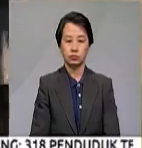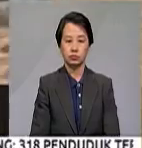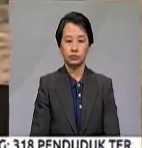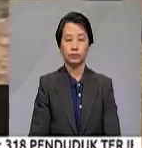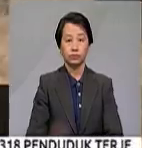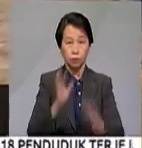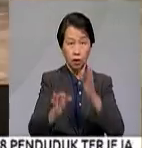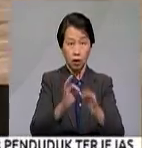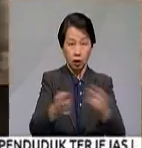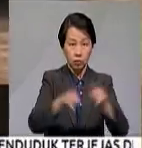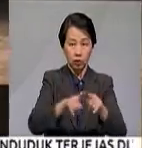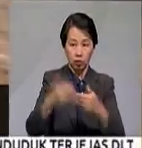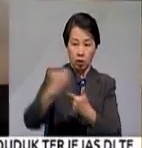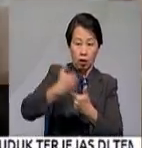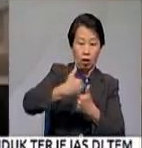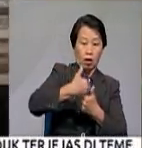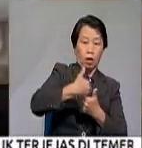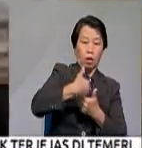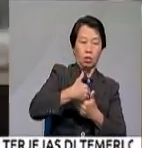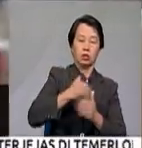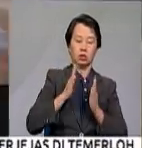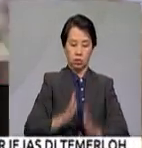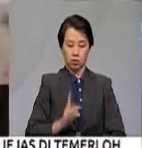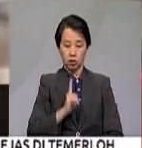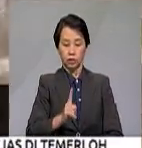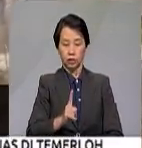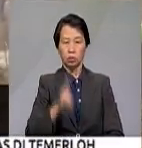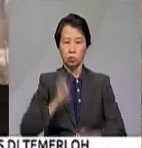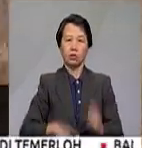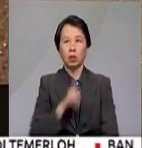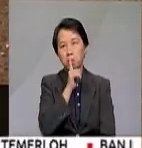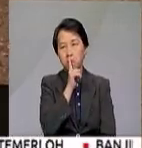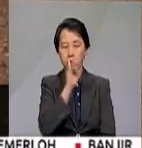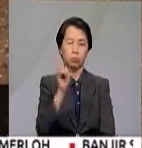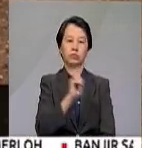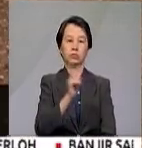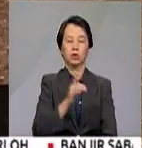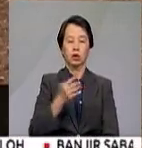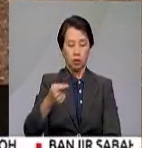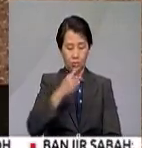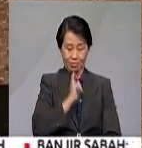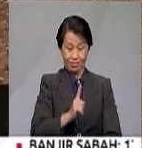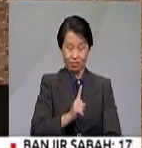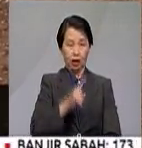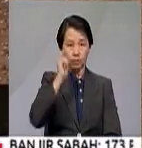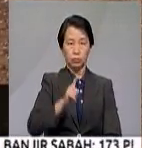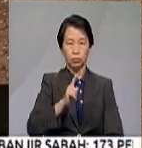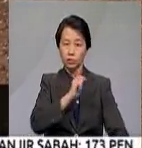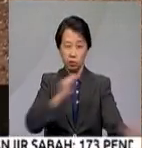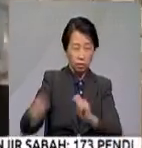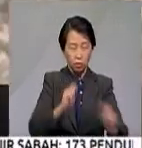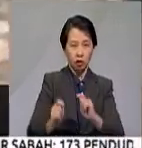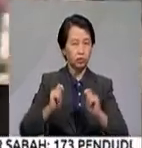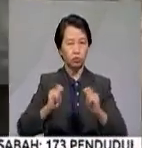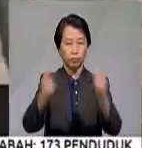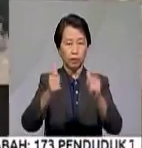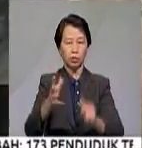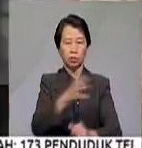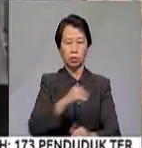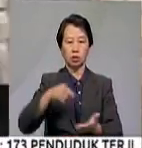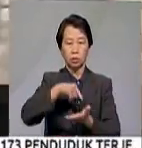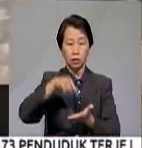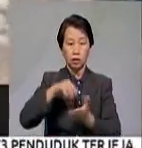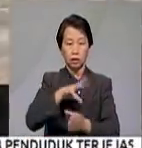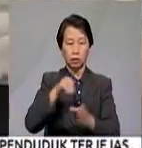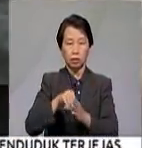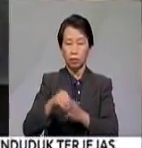Namun jika berlaku ancaman seumpamanya, umat Islam tidak boleh berdiam diri. Mereka sebaliknya perlu bertindak segera dan ini